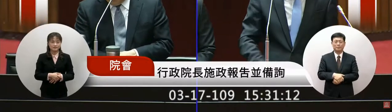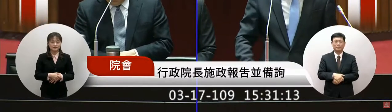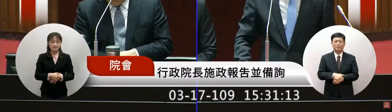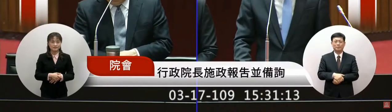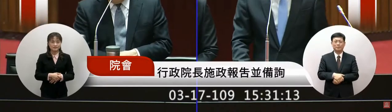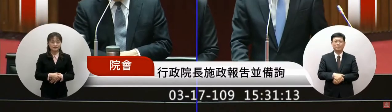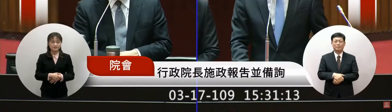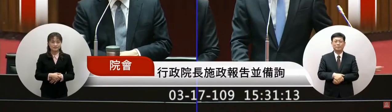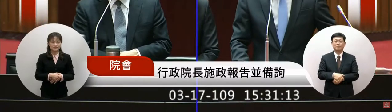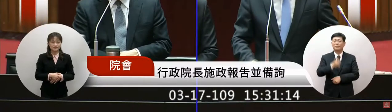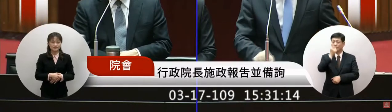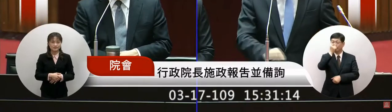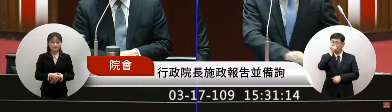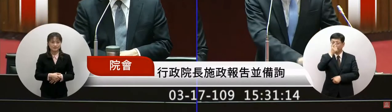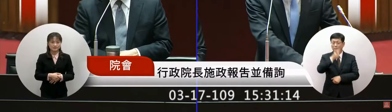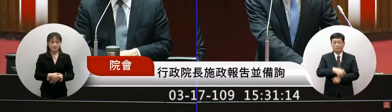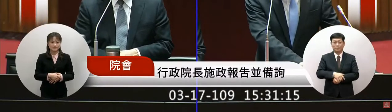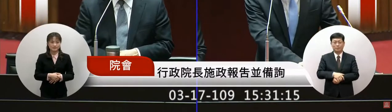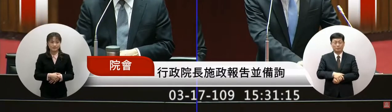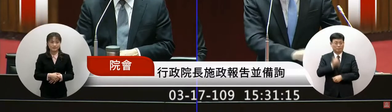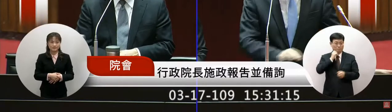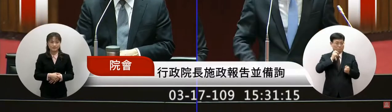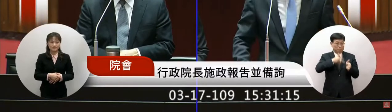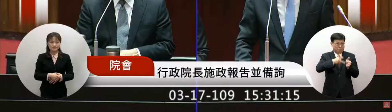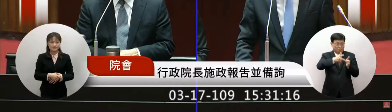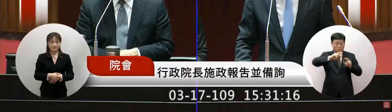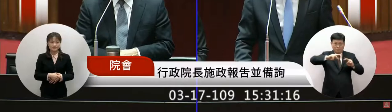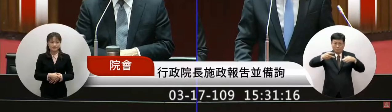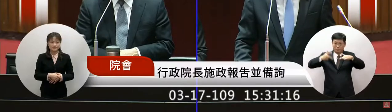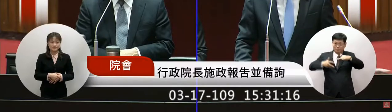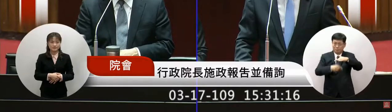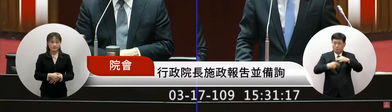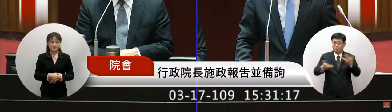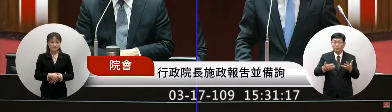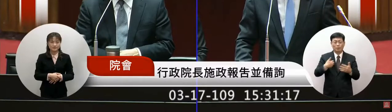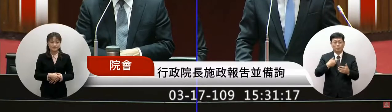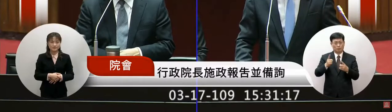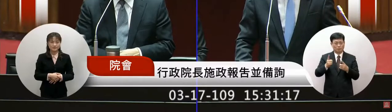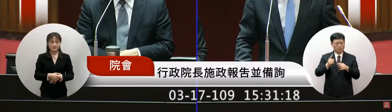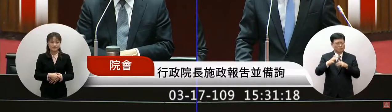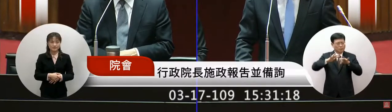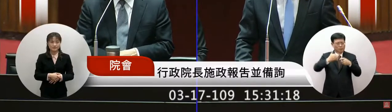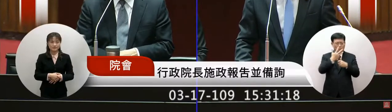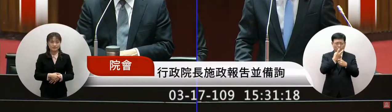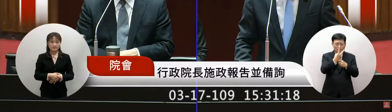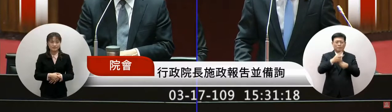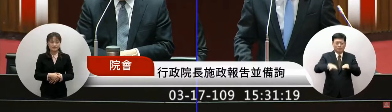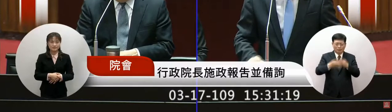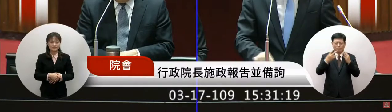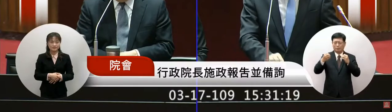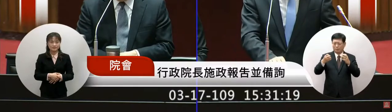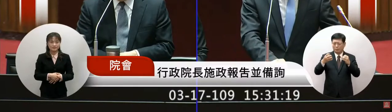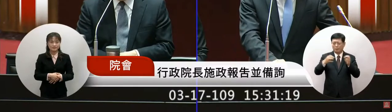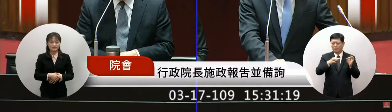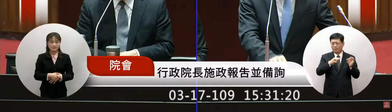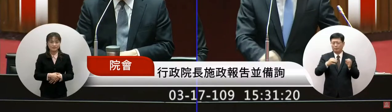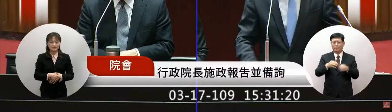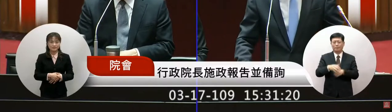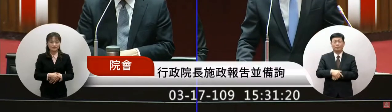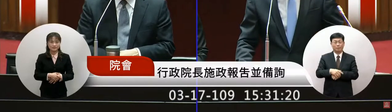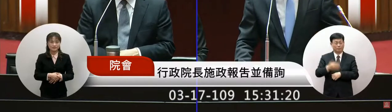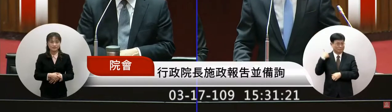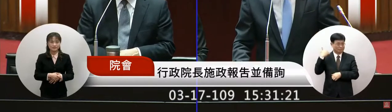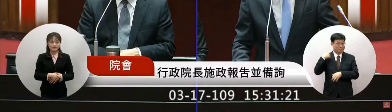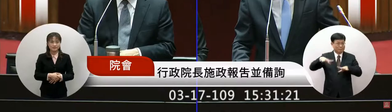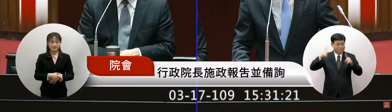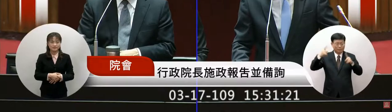好，台南吼，铁基路地下化的代志，咱对民国82年就开始讲对吧？啊，